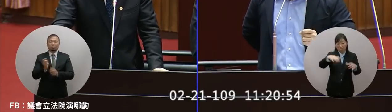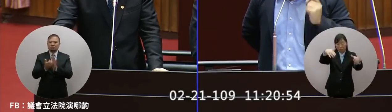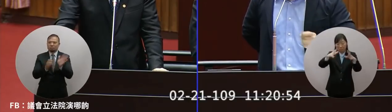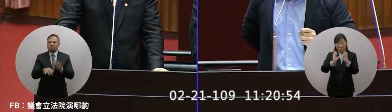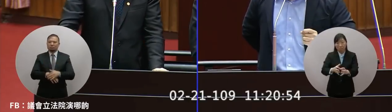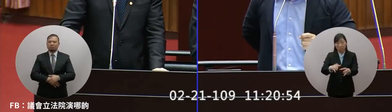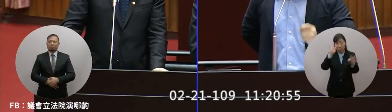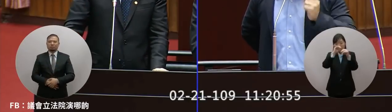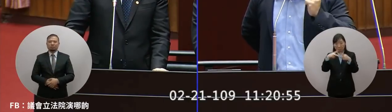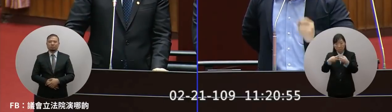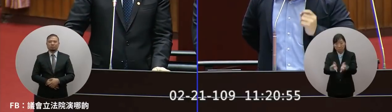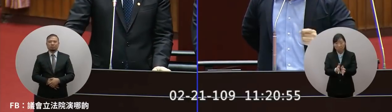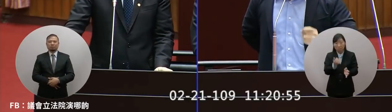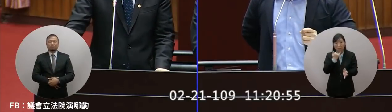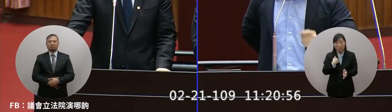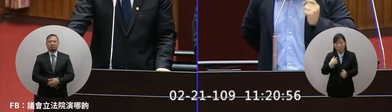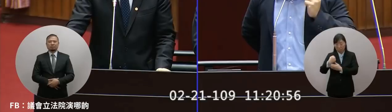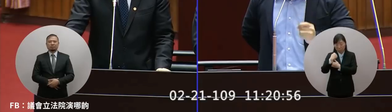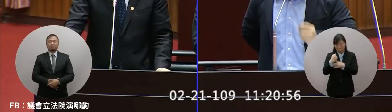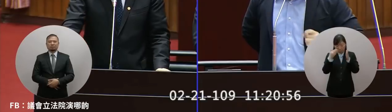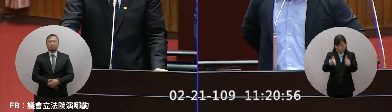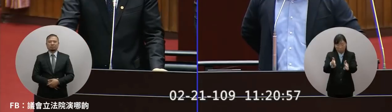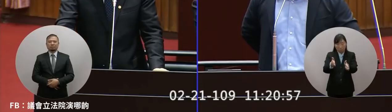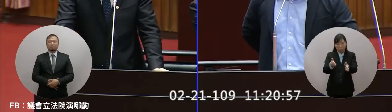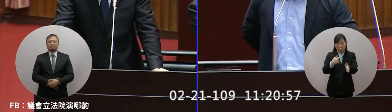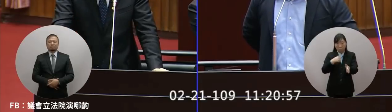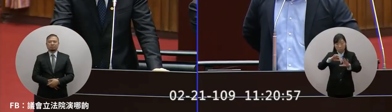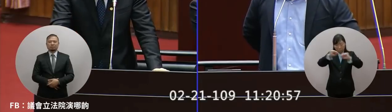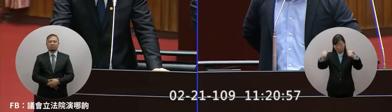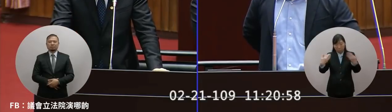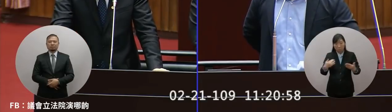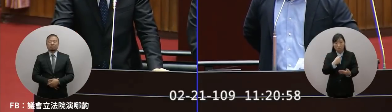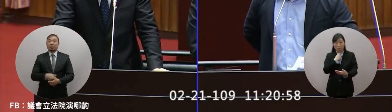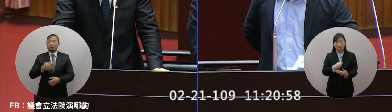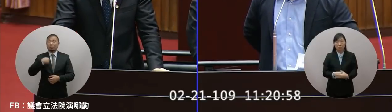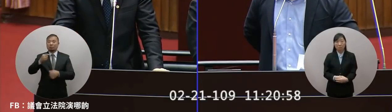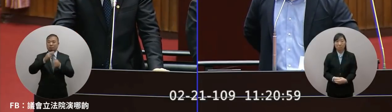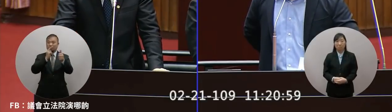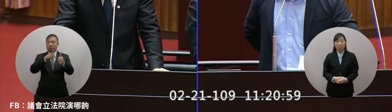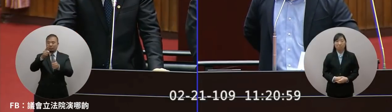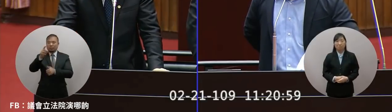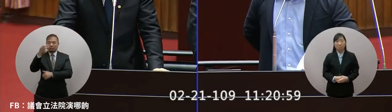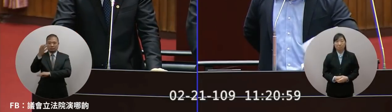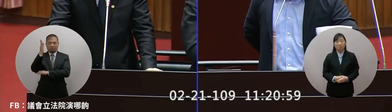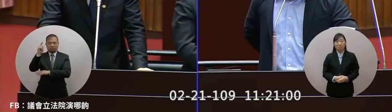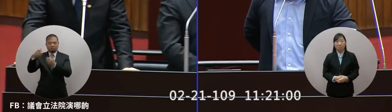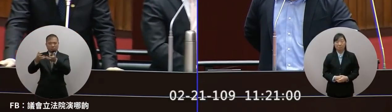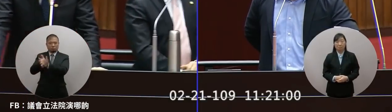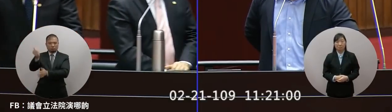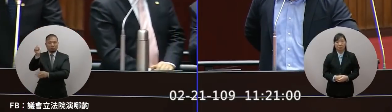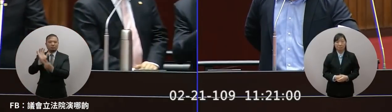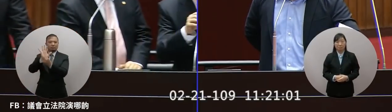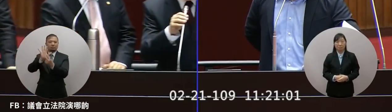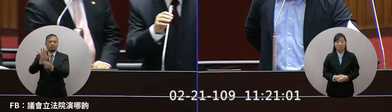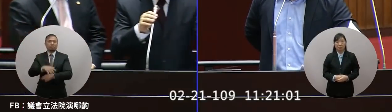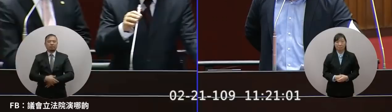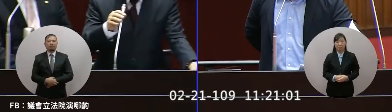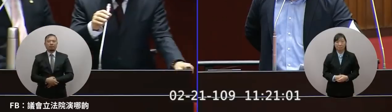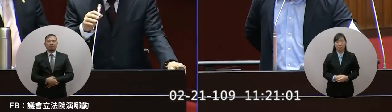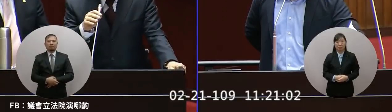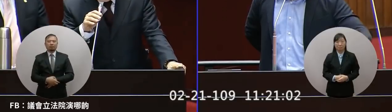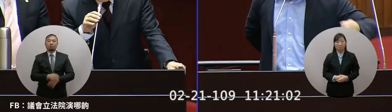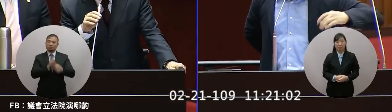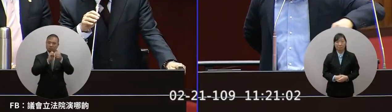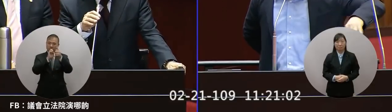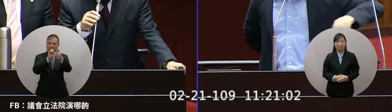我们真的很认真的来把这件事情搞清楚。 我请财政部长说明一下。 跟我们报告，事实上这个案子发生以